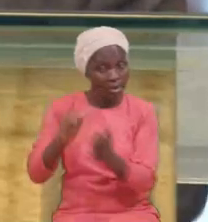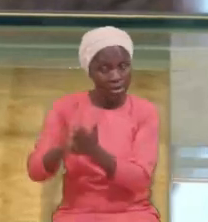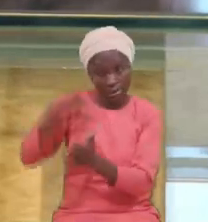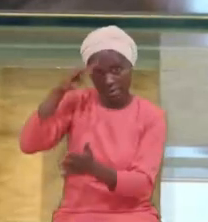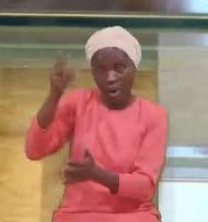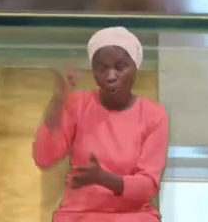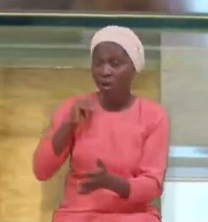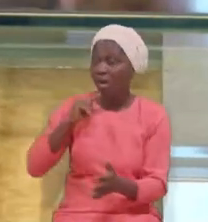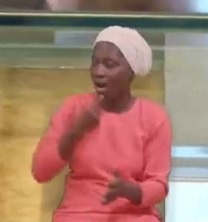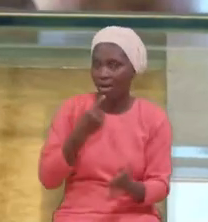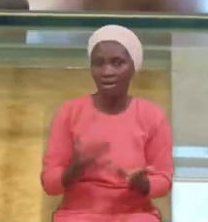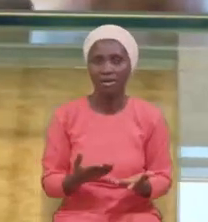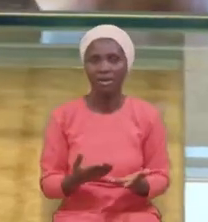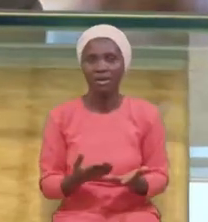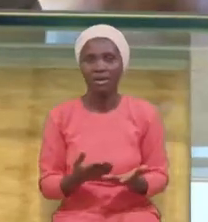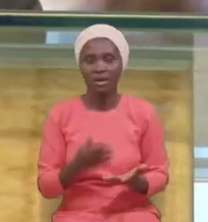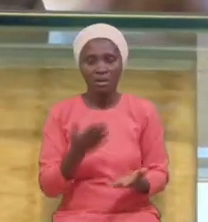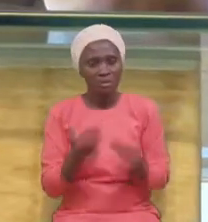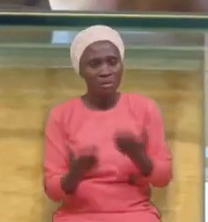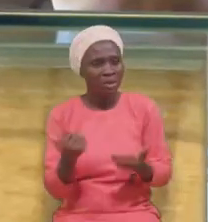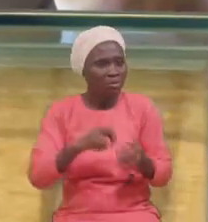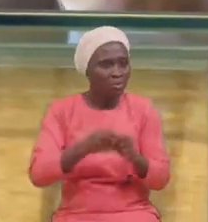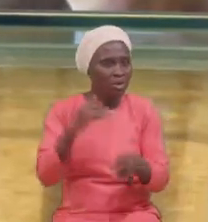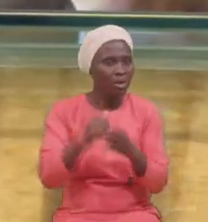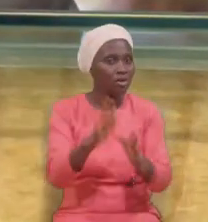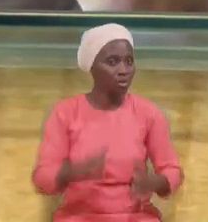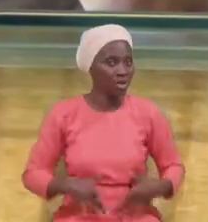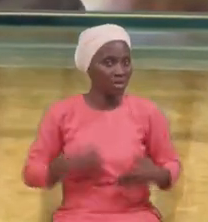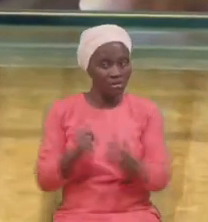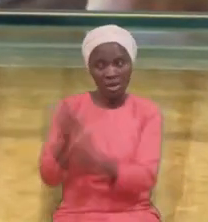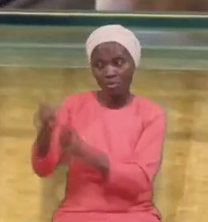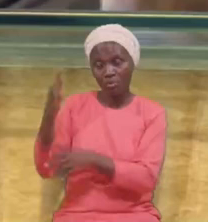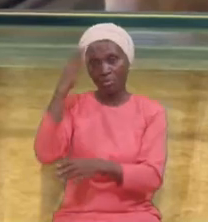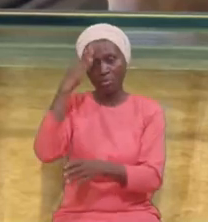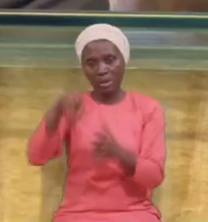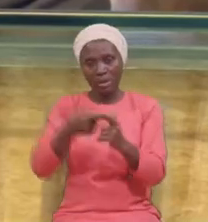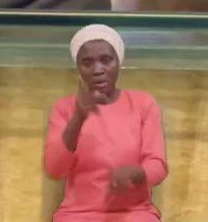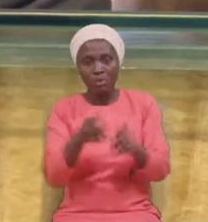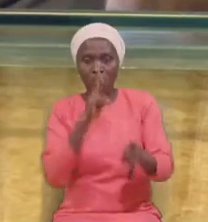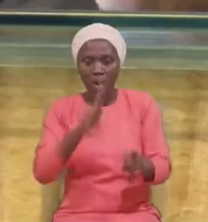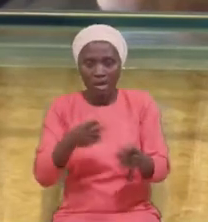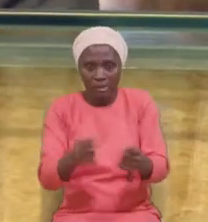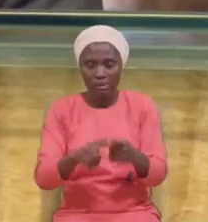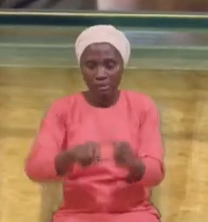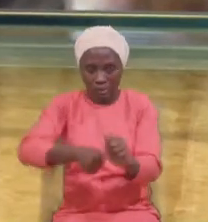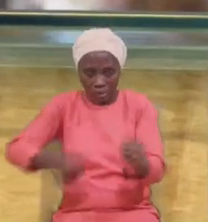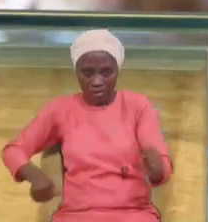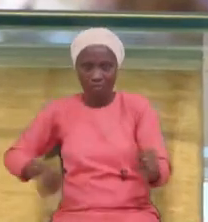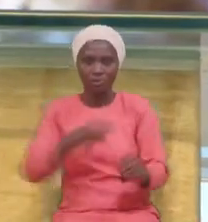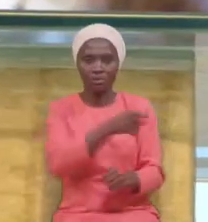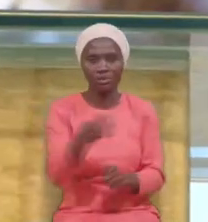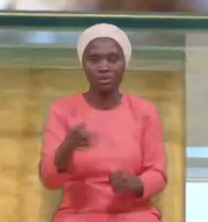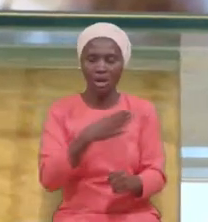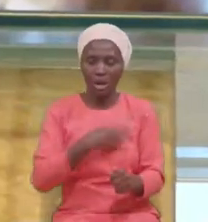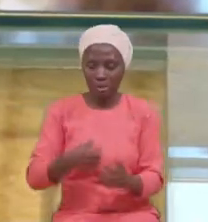que je dois me débarrasser de ce problème. Y a-t-il un problème dans votre vie? Les gens le